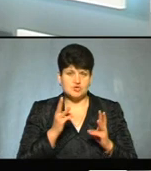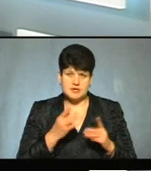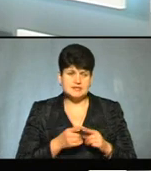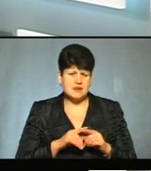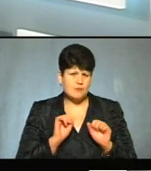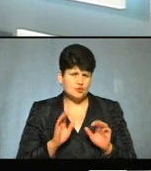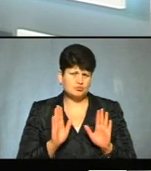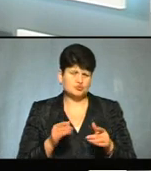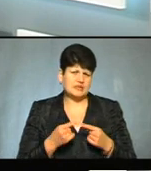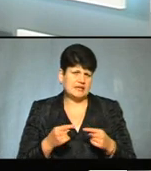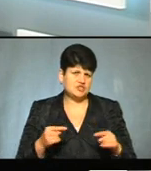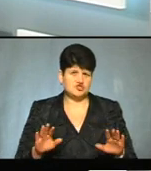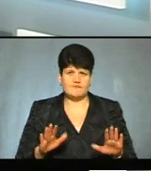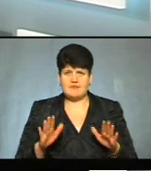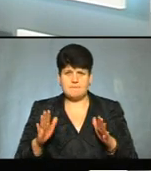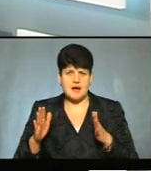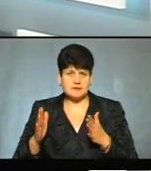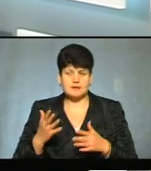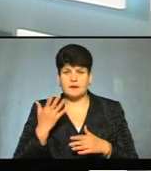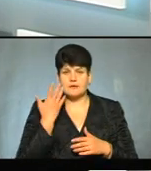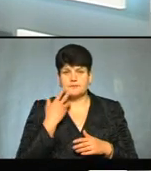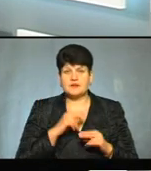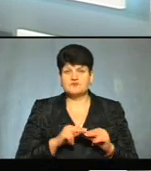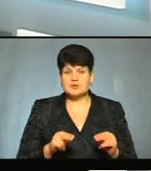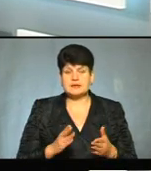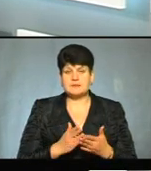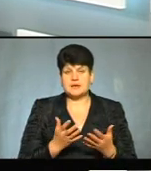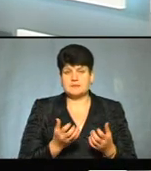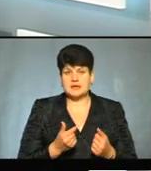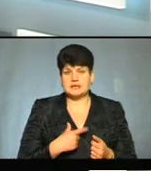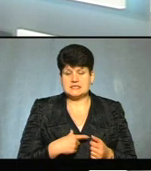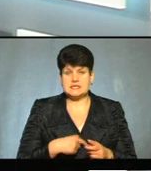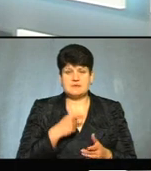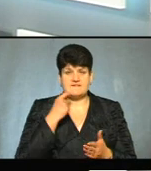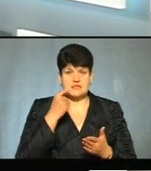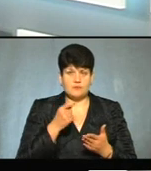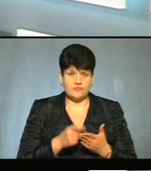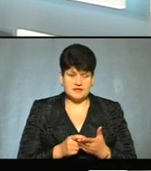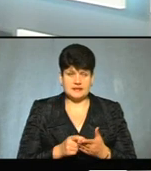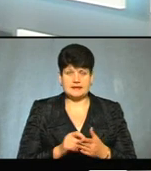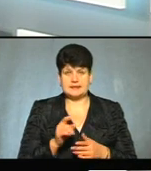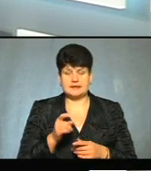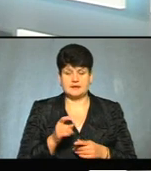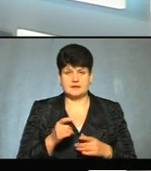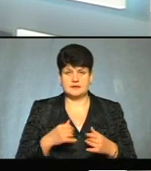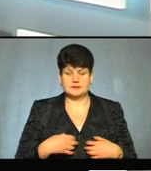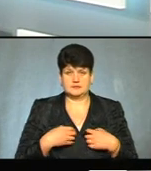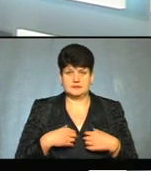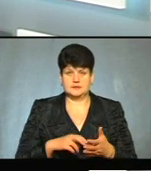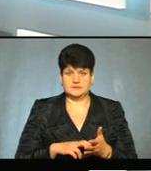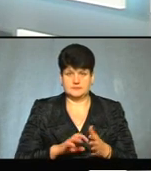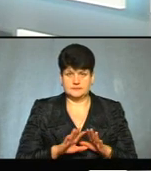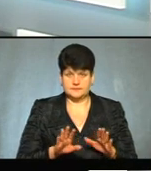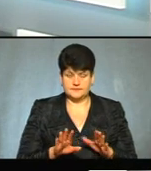це можуть бути і інші випадки, де вчитель має брати на себе повну відповідальність, не розгубитися в